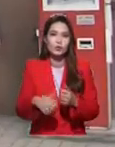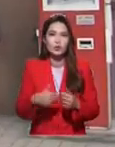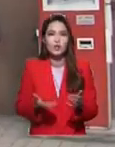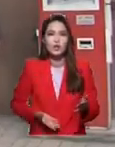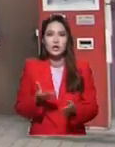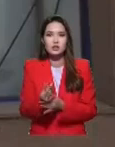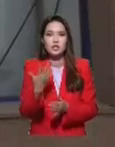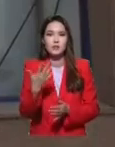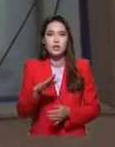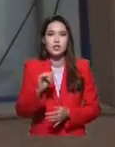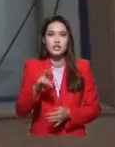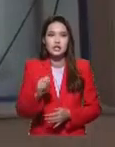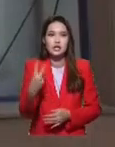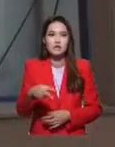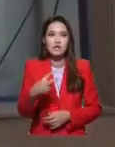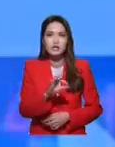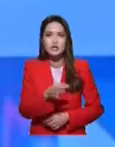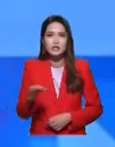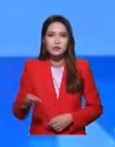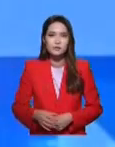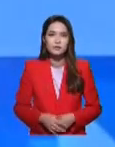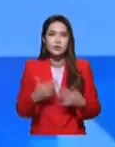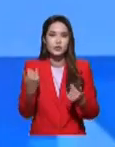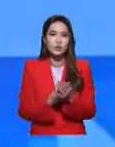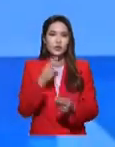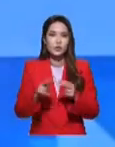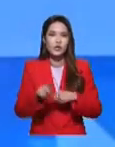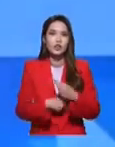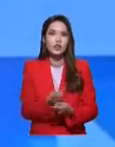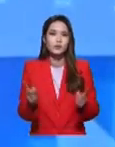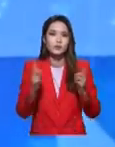заплатить 5 тенге 20 тиен. На сегодня все. Увидимся через неделю.